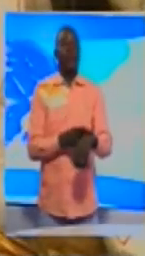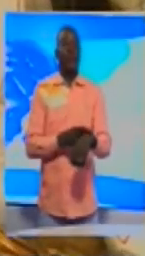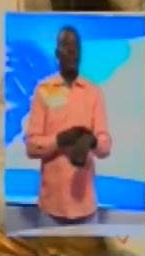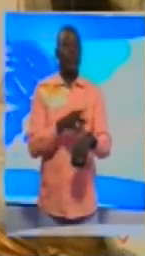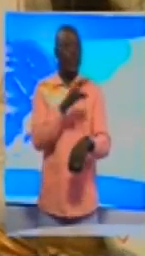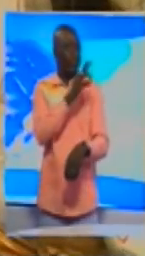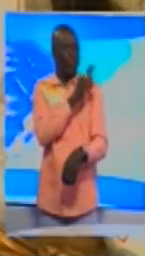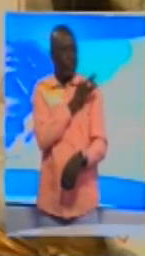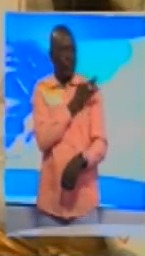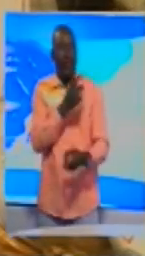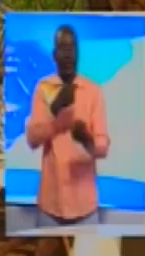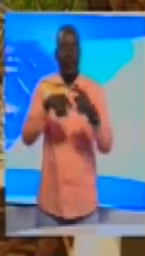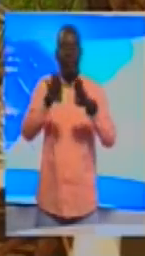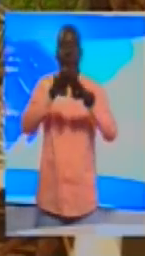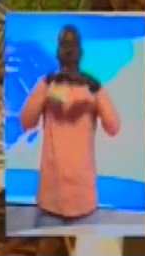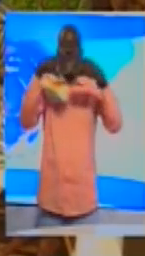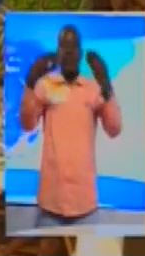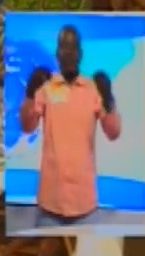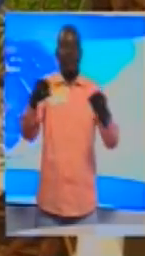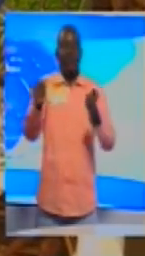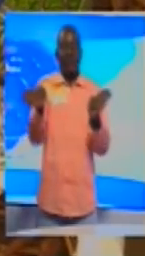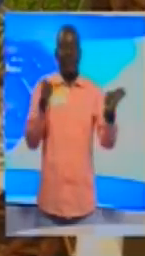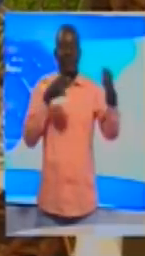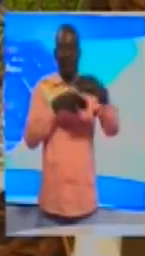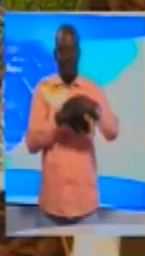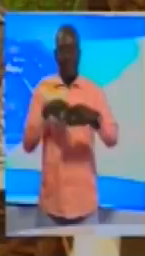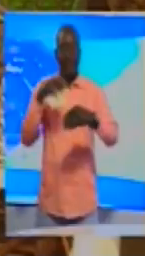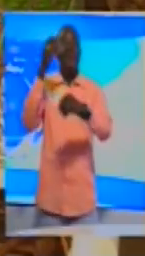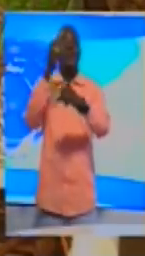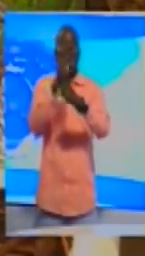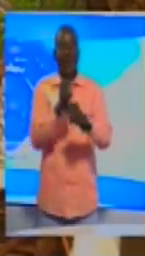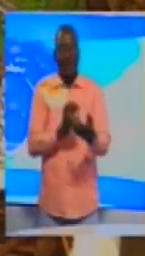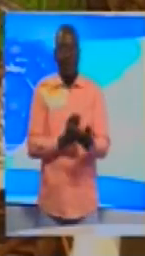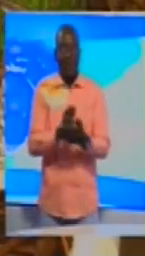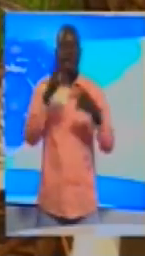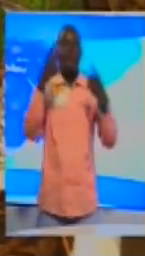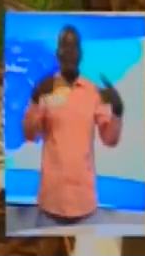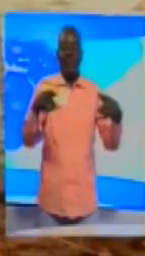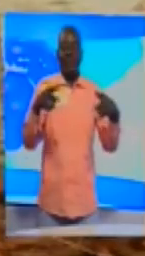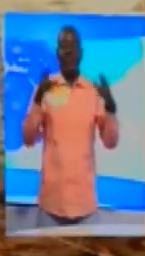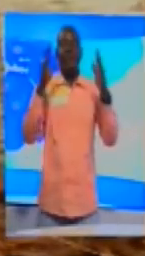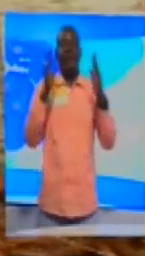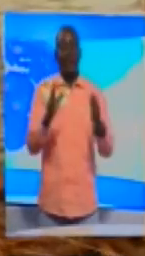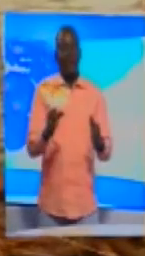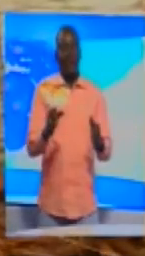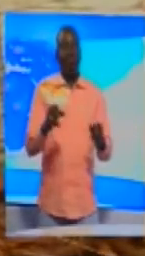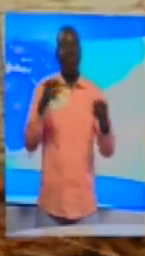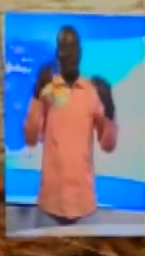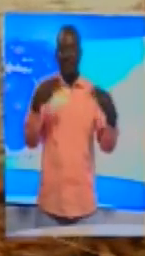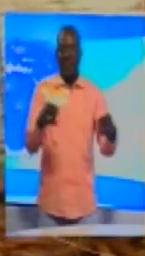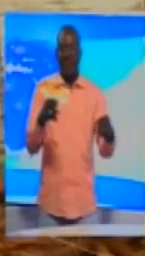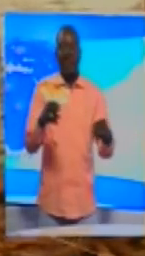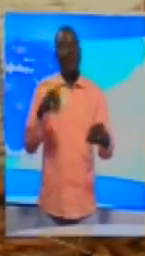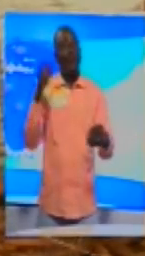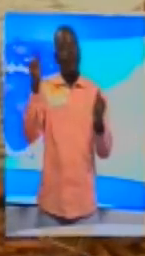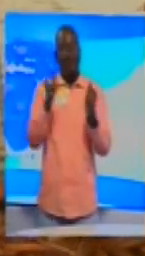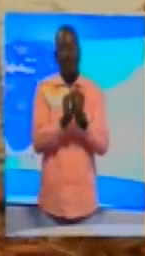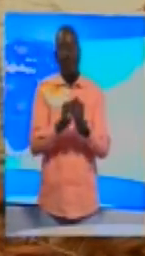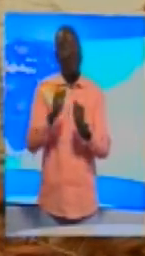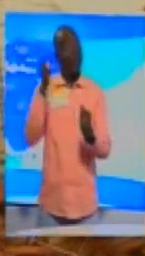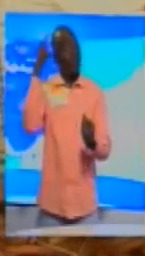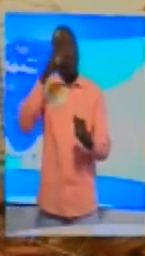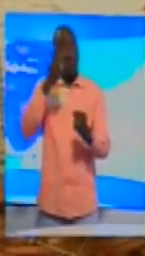Kilem vient à peine d'ouvrir sa boutique qu'elle est prise d'assaut par les revendeuses. La marchandise est vendue selon sa